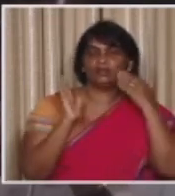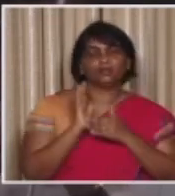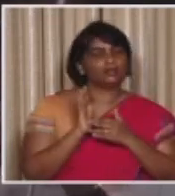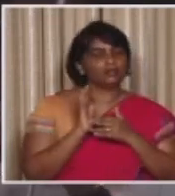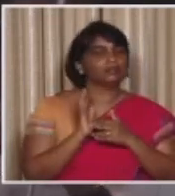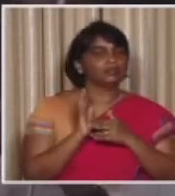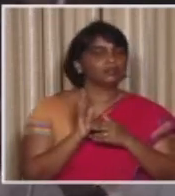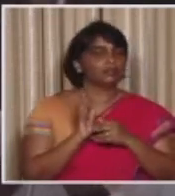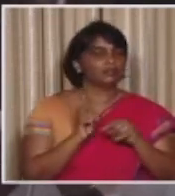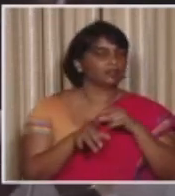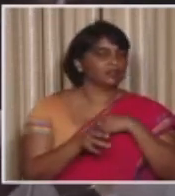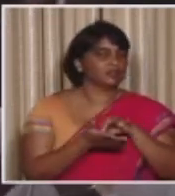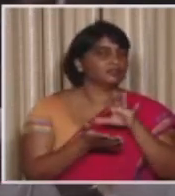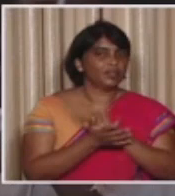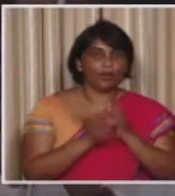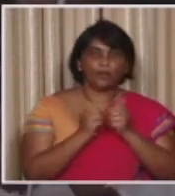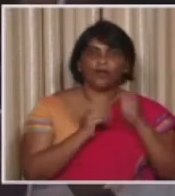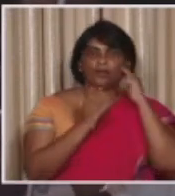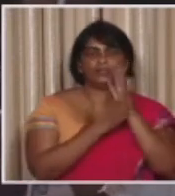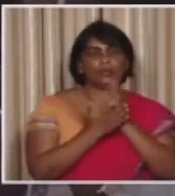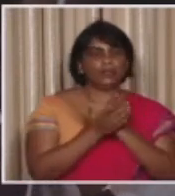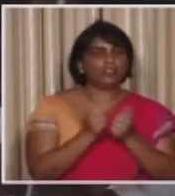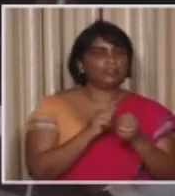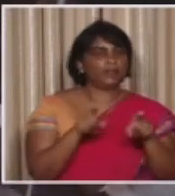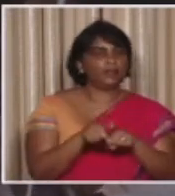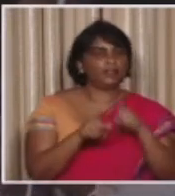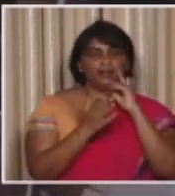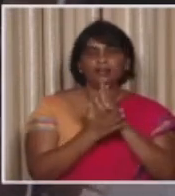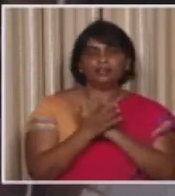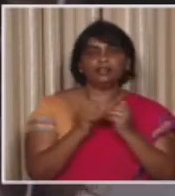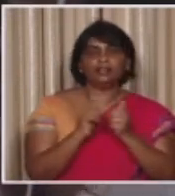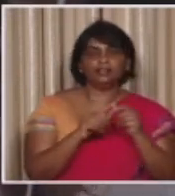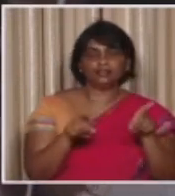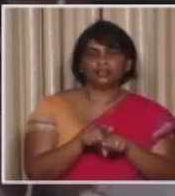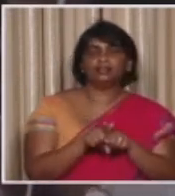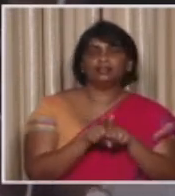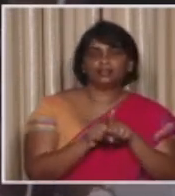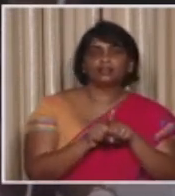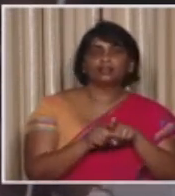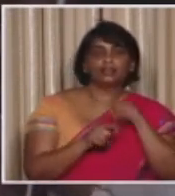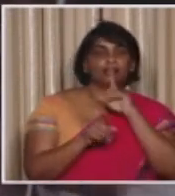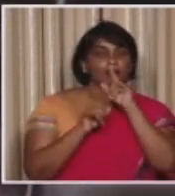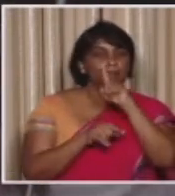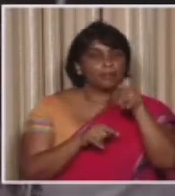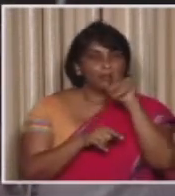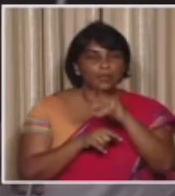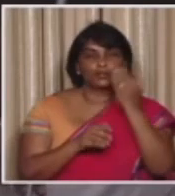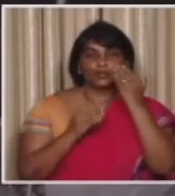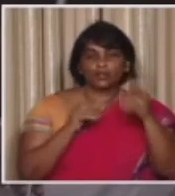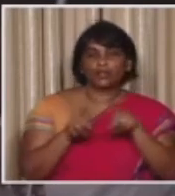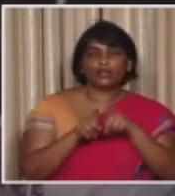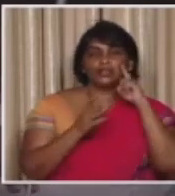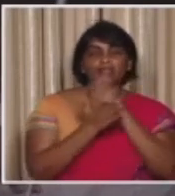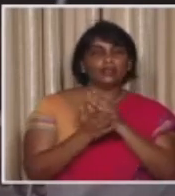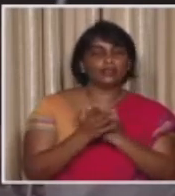අනුව ගතදීන් හැම එකකම තියෙනවා විශාල වැරදි. ඉතින් ඒ නිසා හැබැයි මේ වැරදි දැක දැක අපි කමිටුව